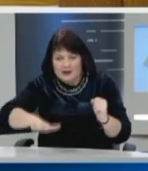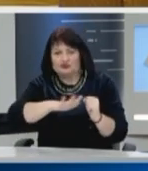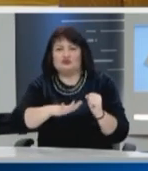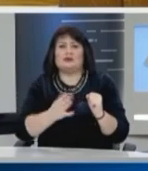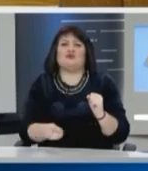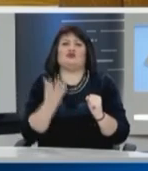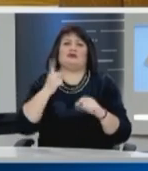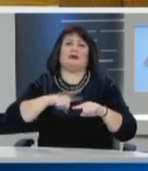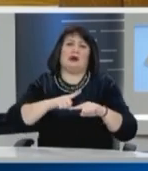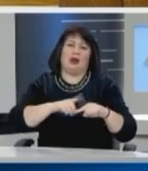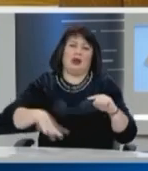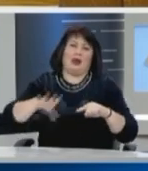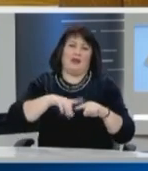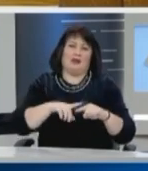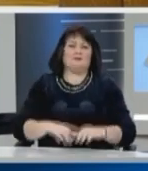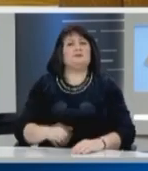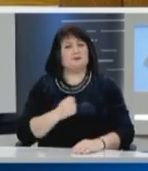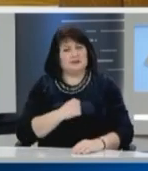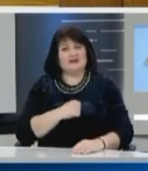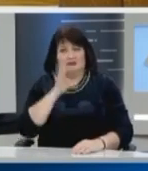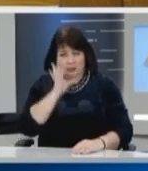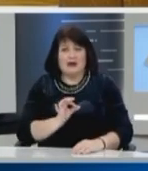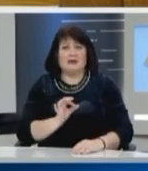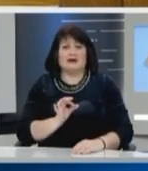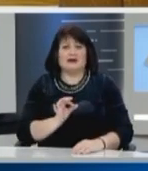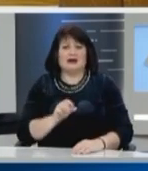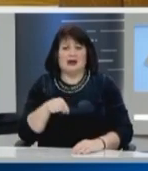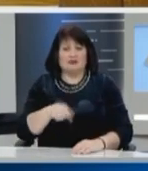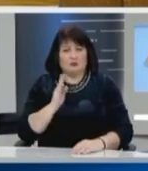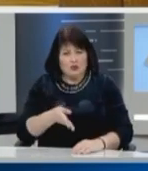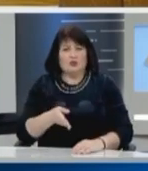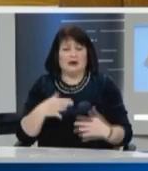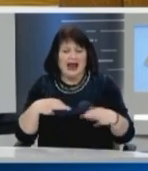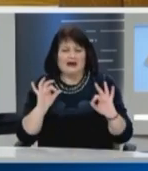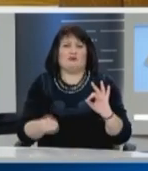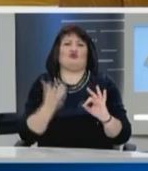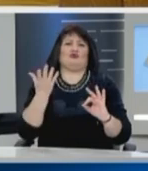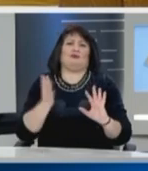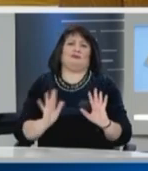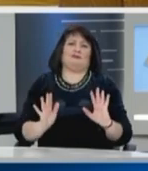χώρα. Και πιστεύω ότι πράγματι αυτό ήταν και αυτό μπορεί να είναι.